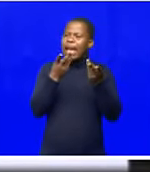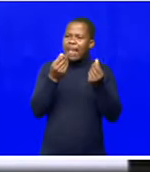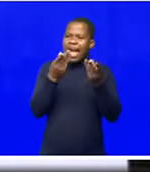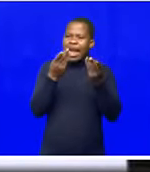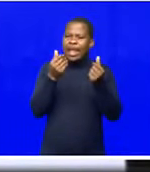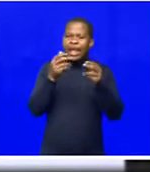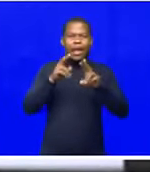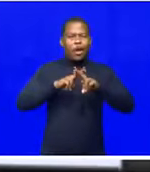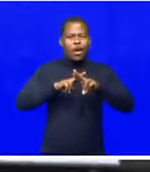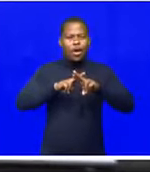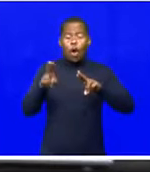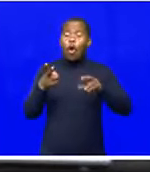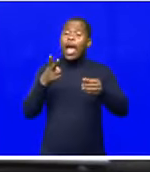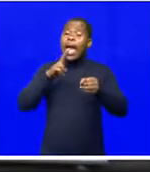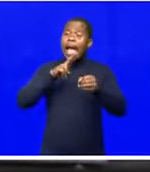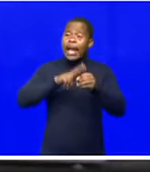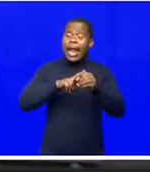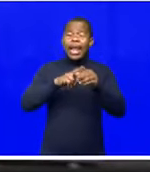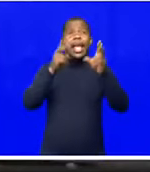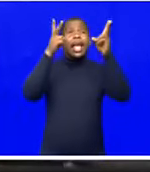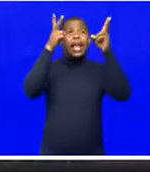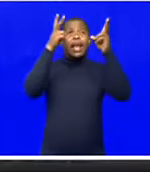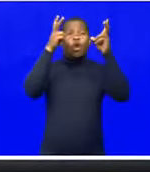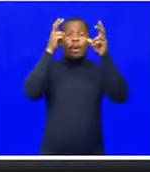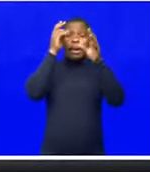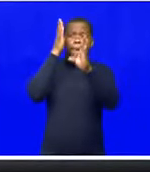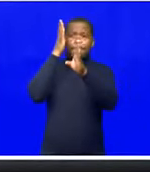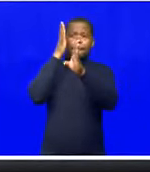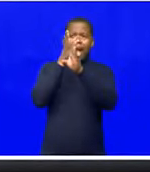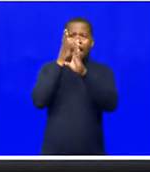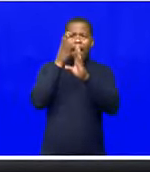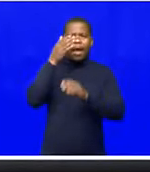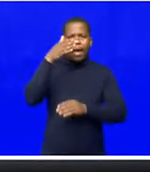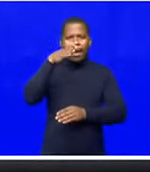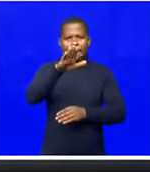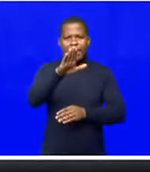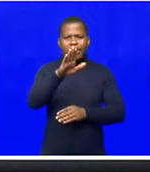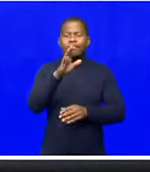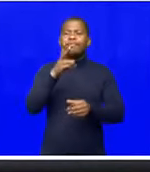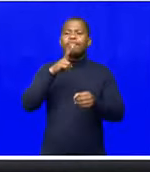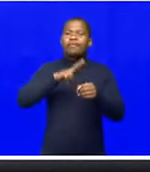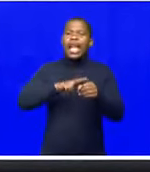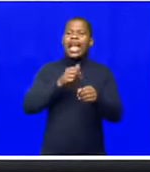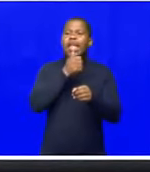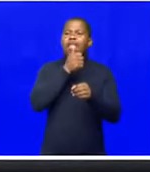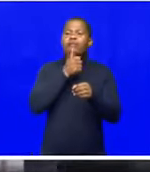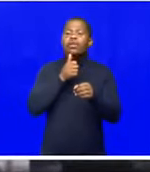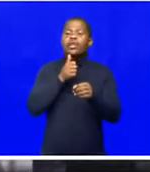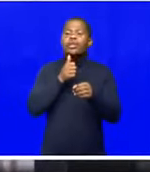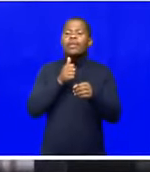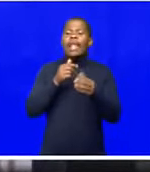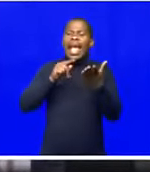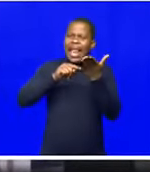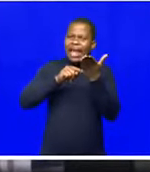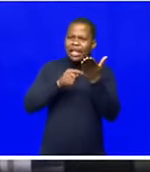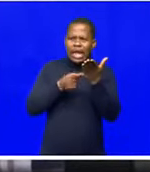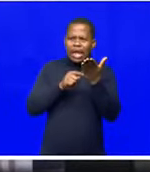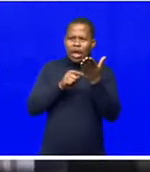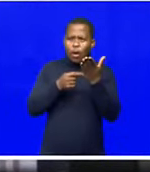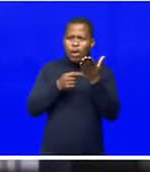abahambisane nalesicubulo salonyaka bangamane bachafade kutebuchwephesha labatisebentisako